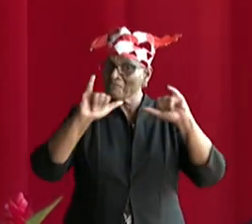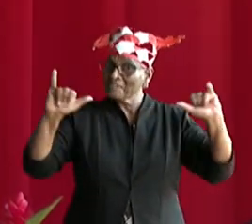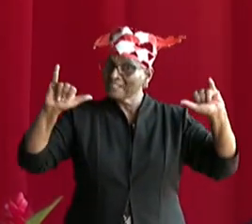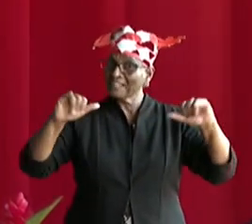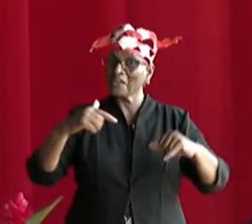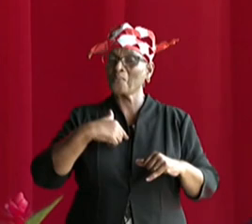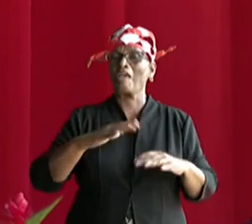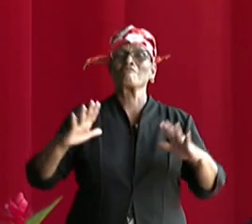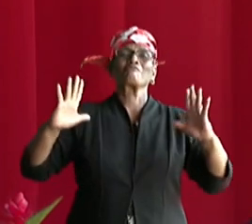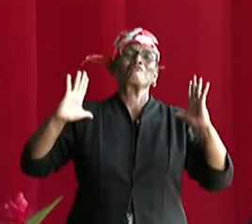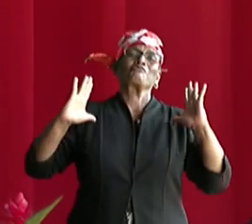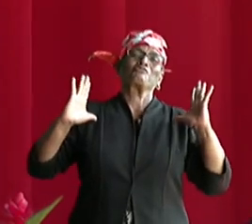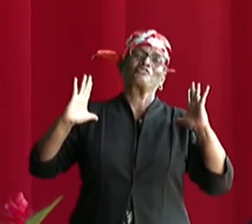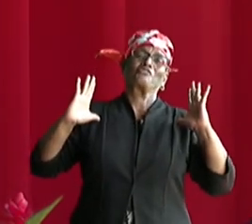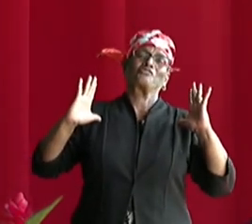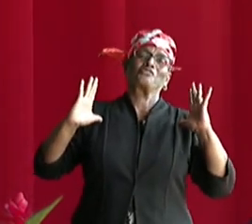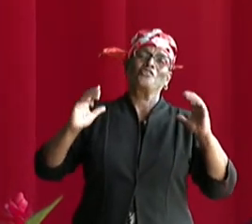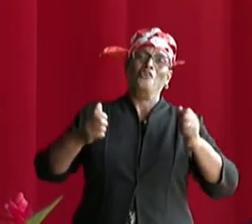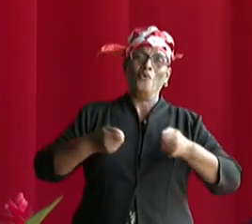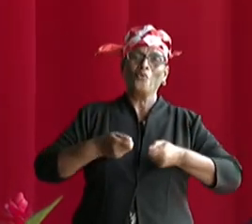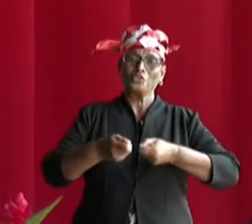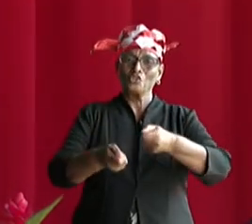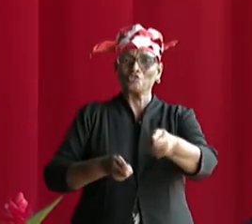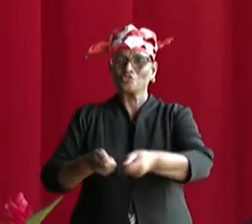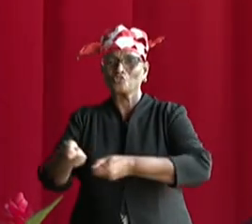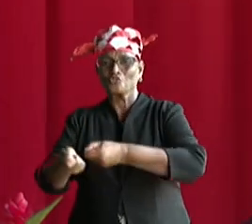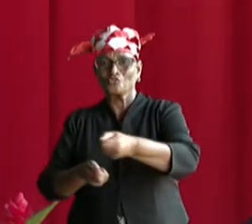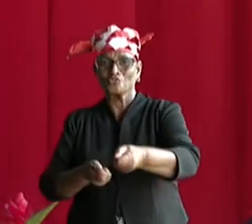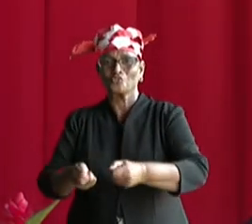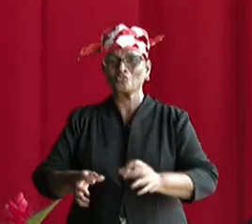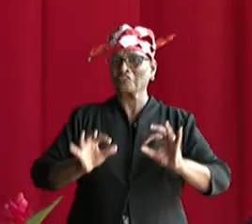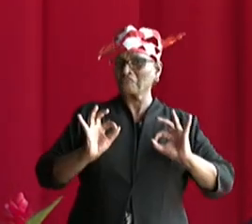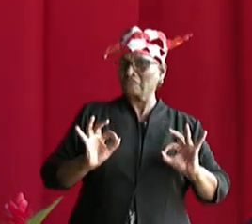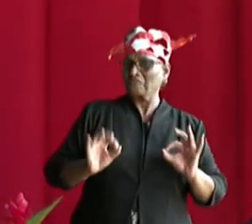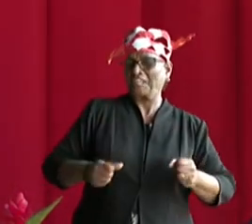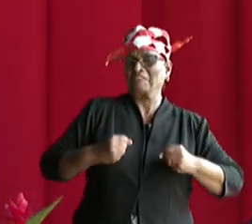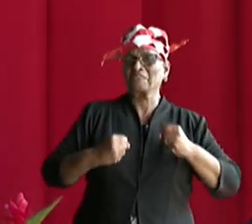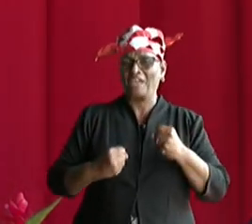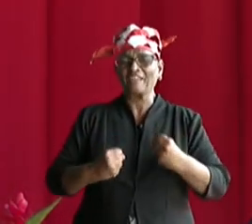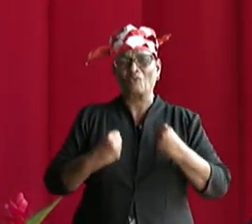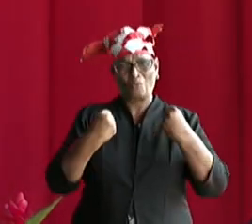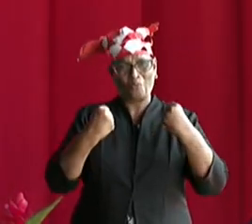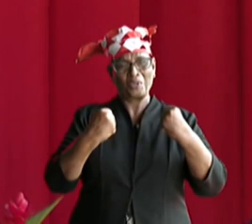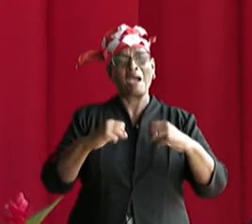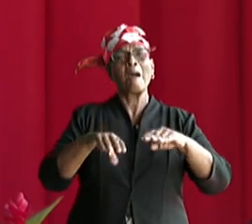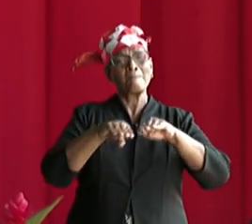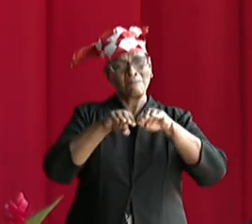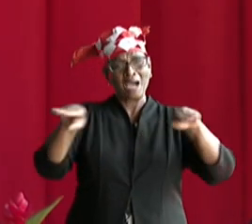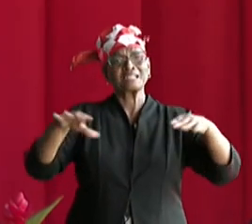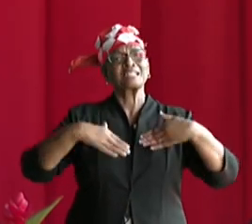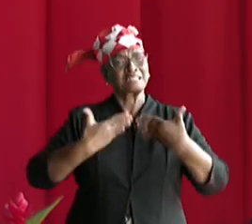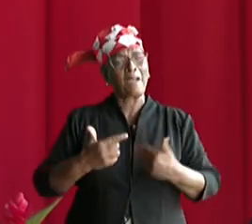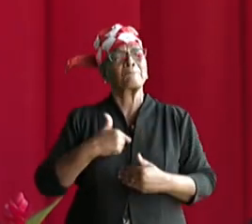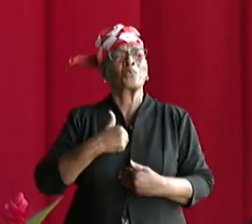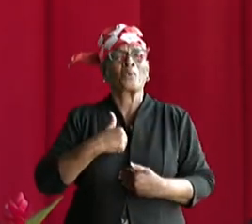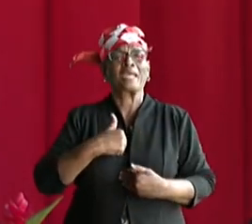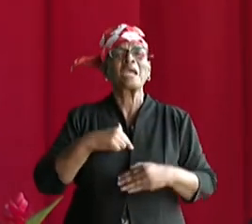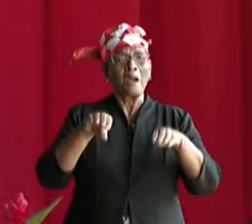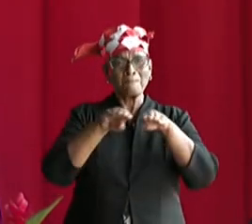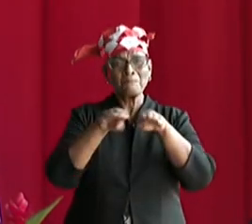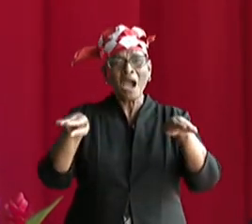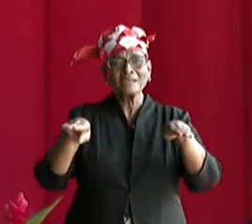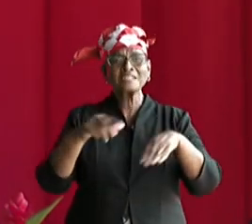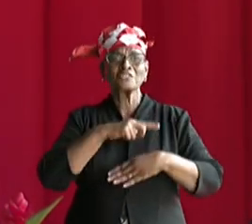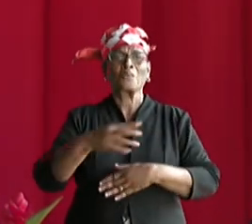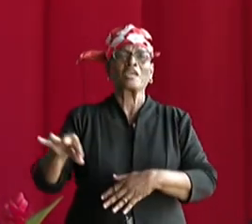een gestructureerde, gediversificeerde en veerkrachtige basis hebben gelegd. Een basis die wij moeten